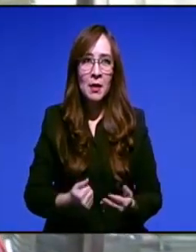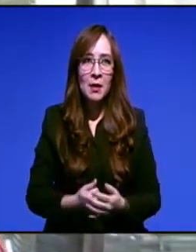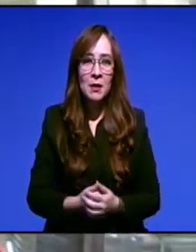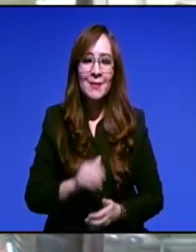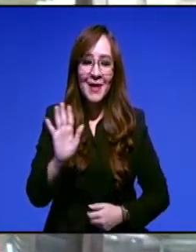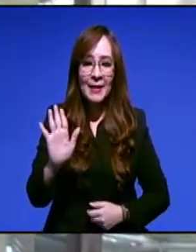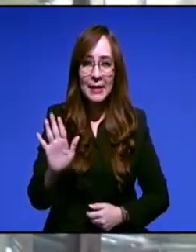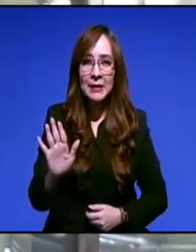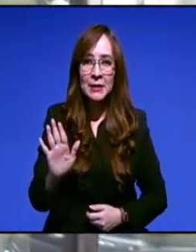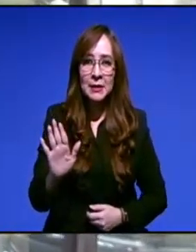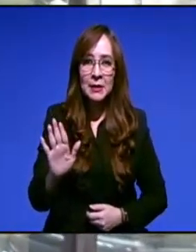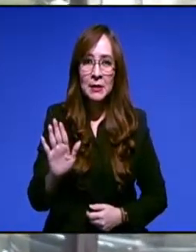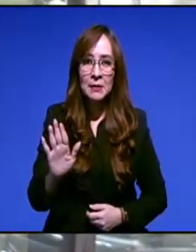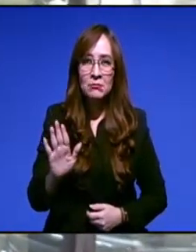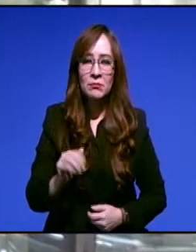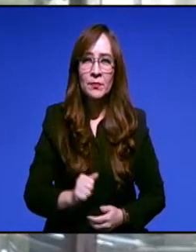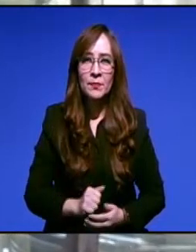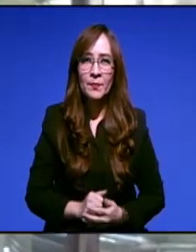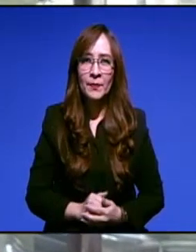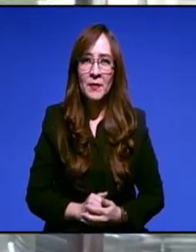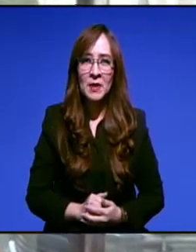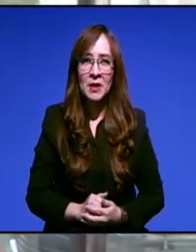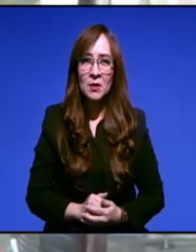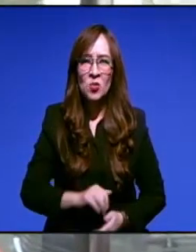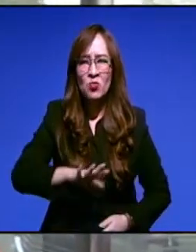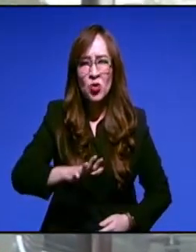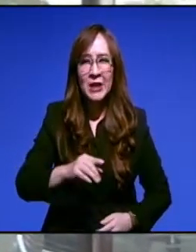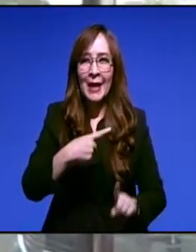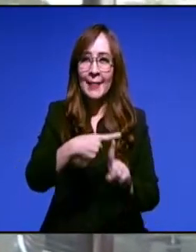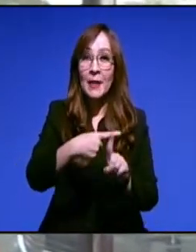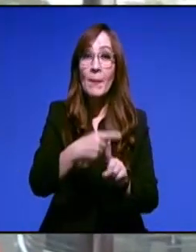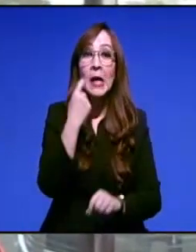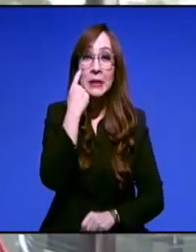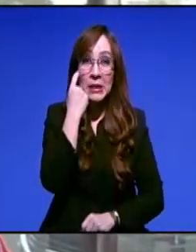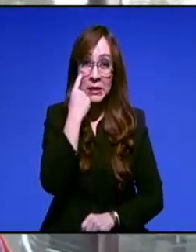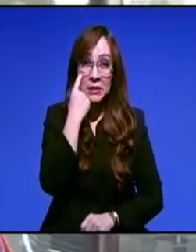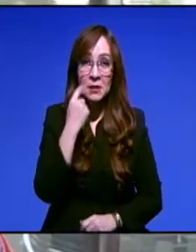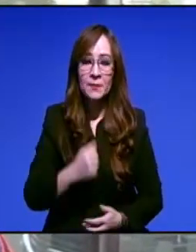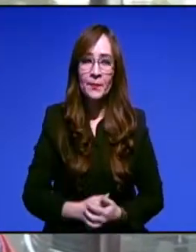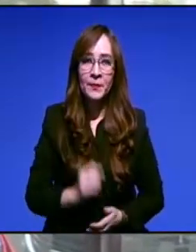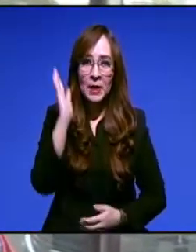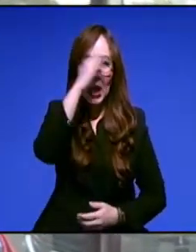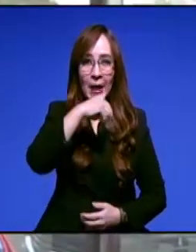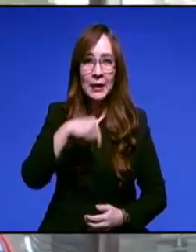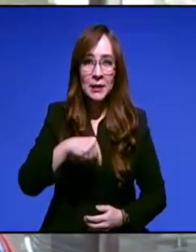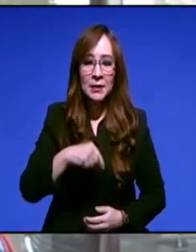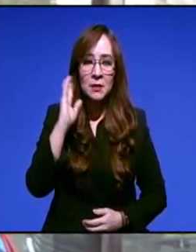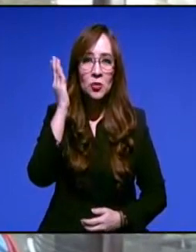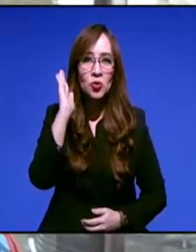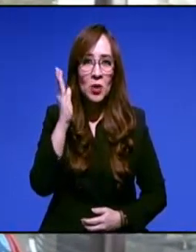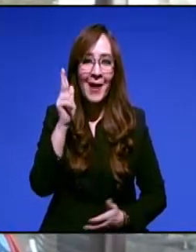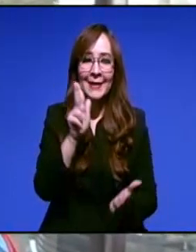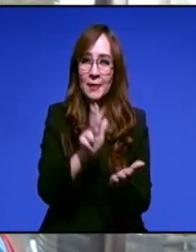kita terus tambah jumlah saksi-saksi yang kita minta keterangan. Dan juga hari ini sudah akan